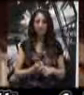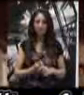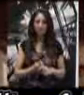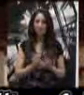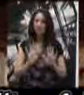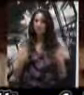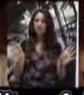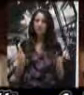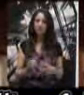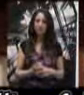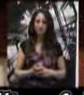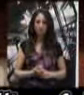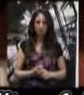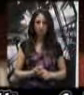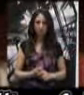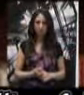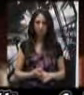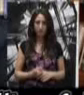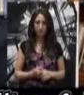بس